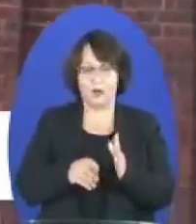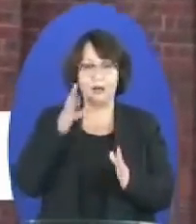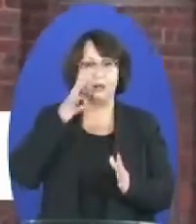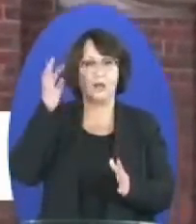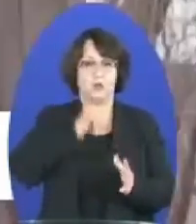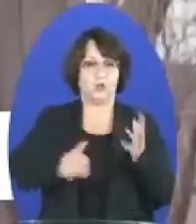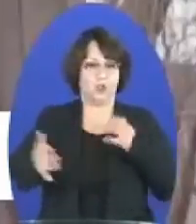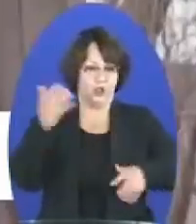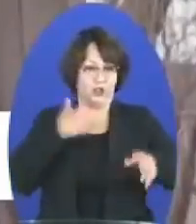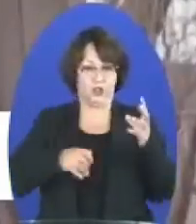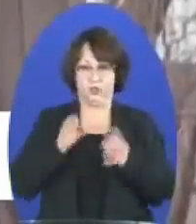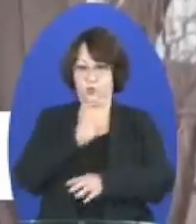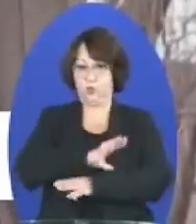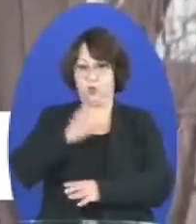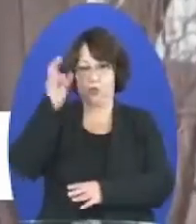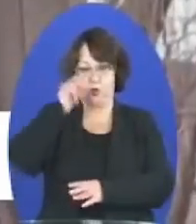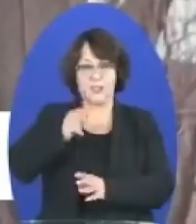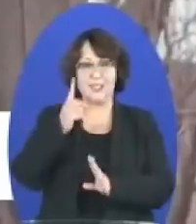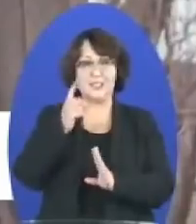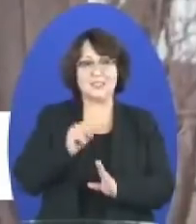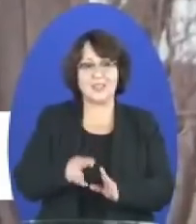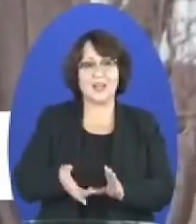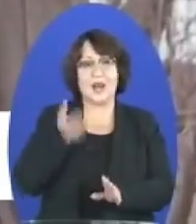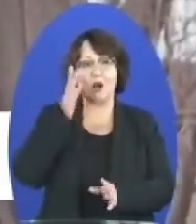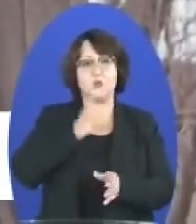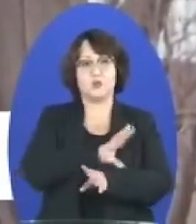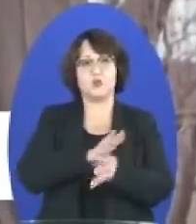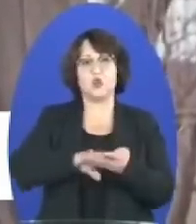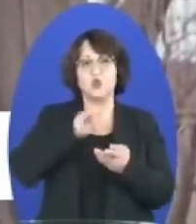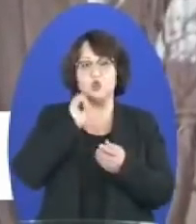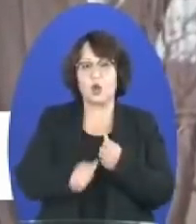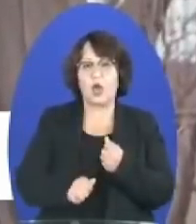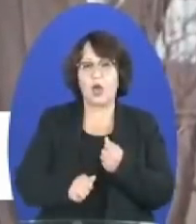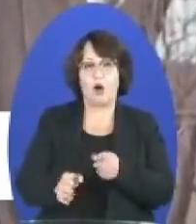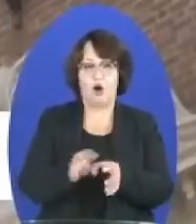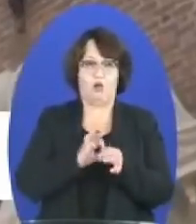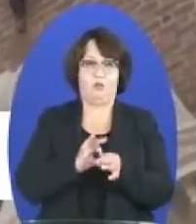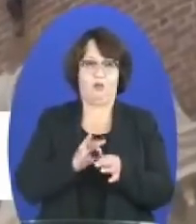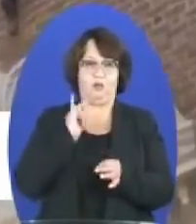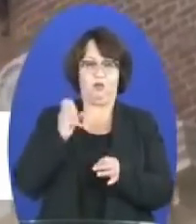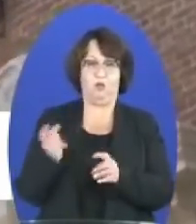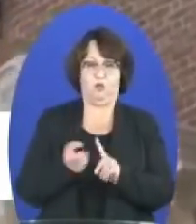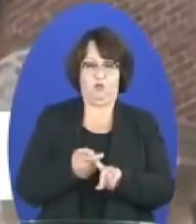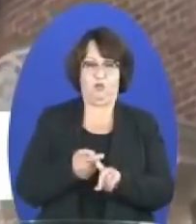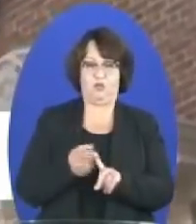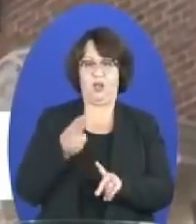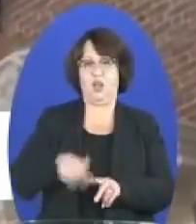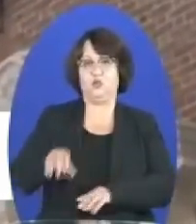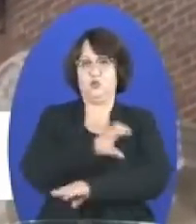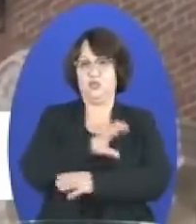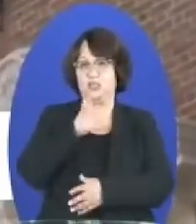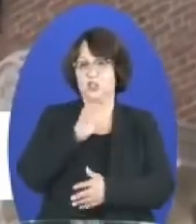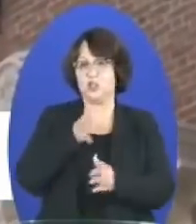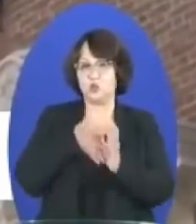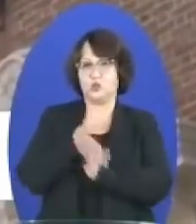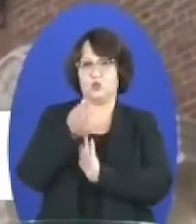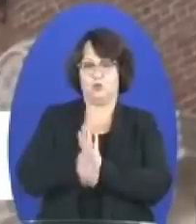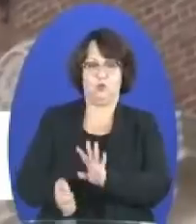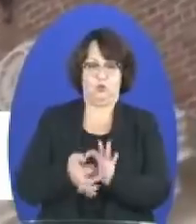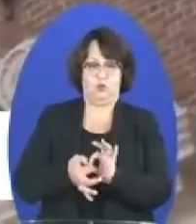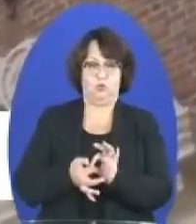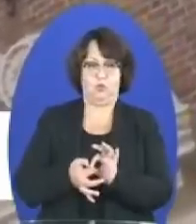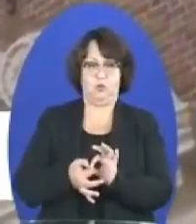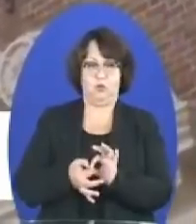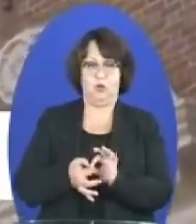ирж суралцдаг 1 сая гаруй оюутны төлбөрөөс ихээхэн хамааралтай байдаг юм байна. За Трампын засаг захиргаа улс оронд нь байгаа оюутнуудын